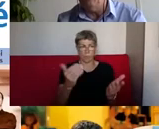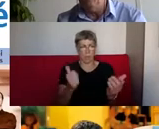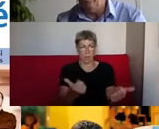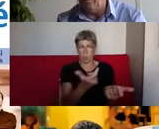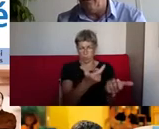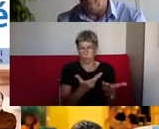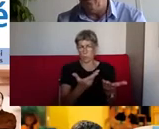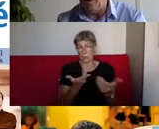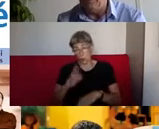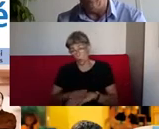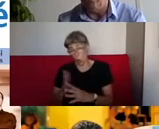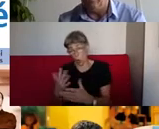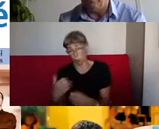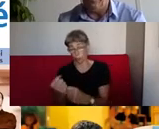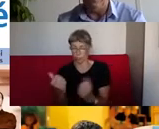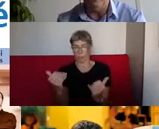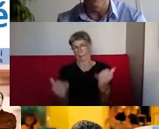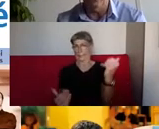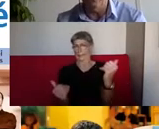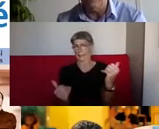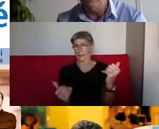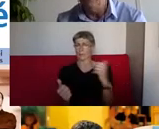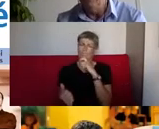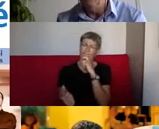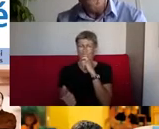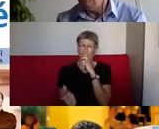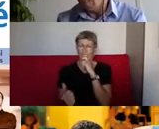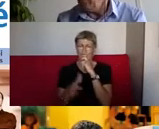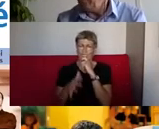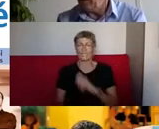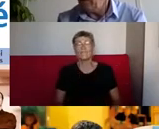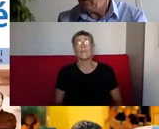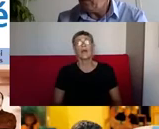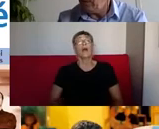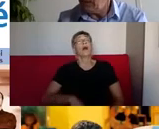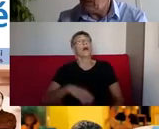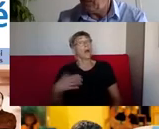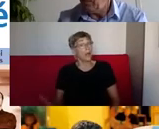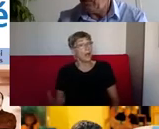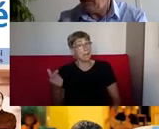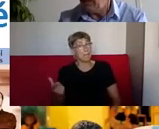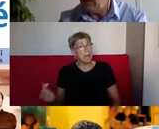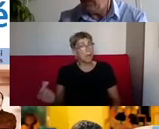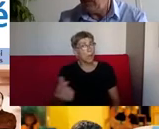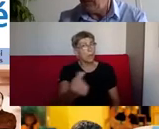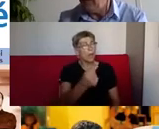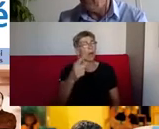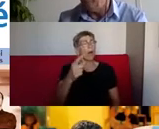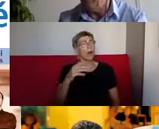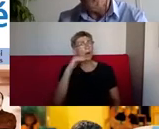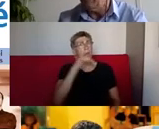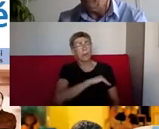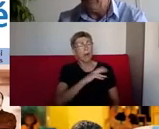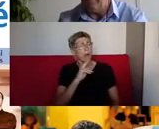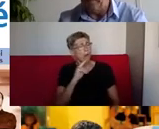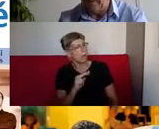était un peu loin. Donc, du coup, ce n'était pas une très, très bonne publicité. Par contre, les partenaires se sont assez rapidement intéressés à ce qui se déroulait